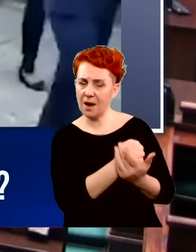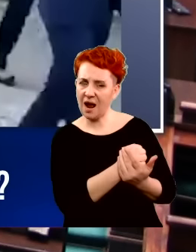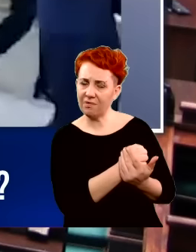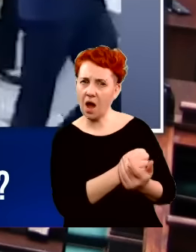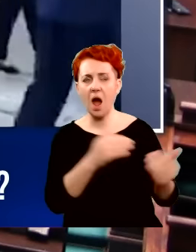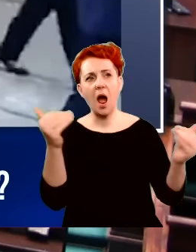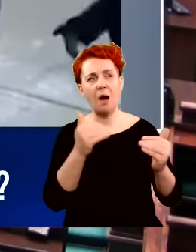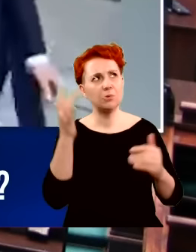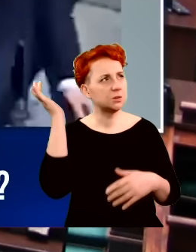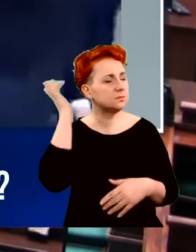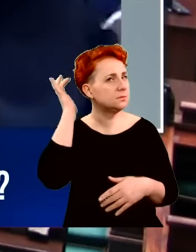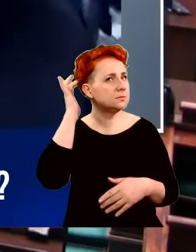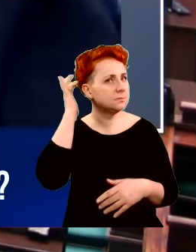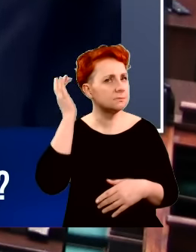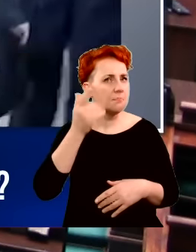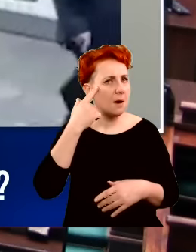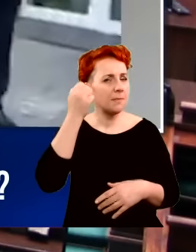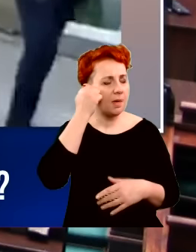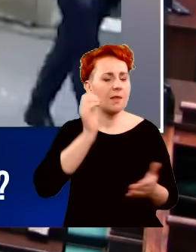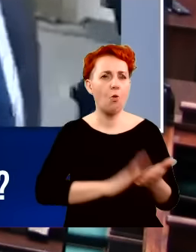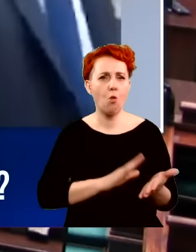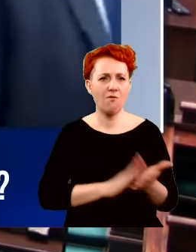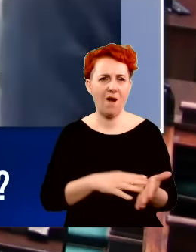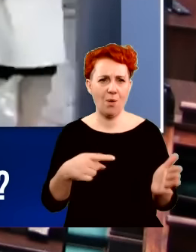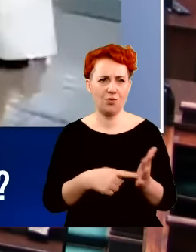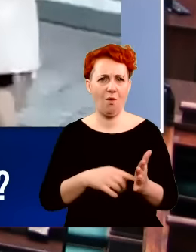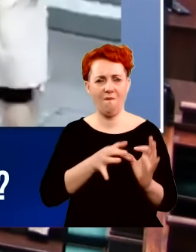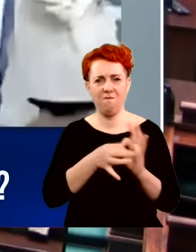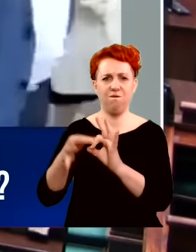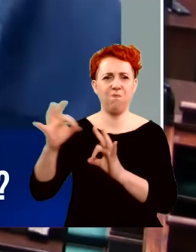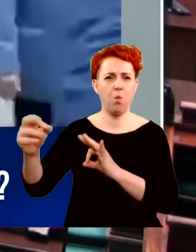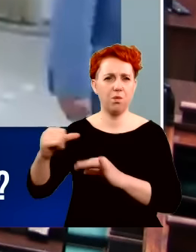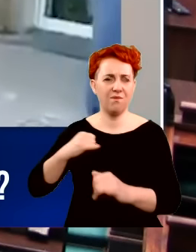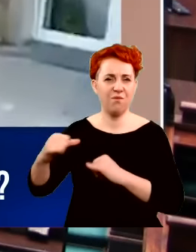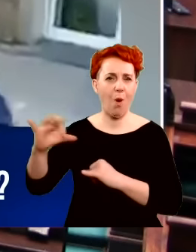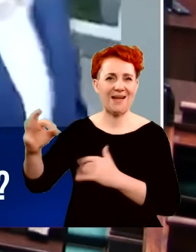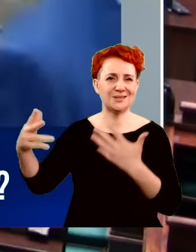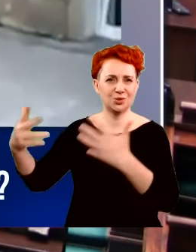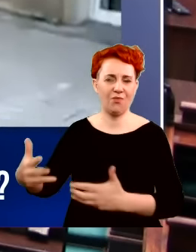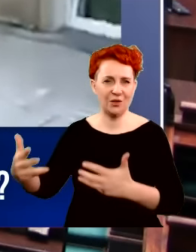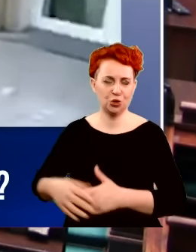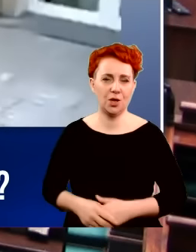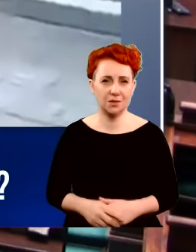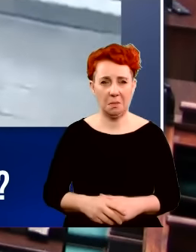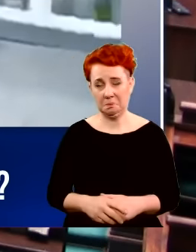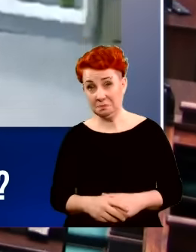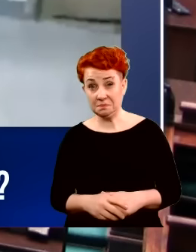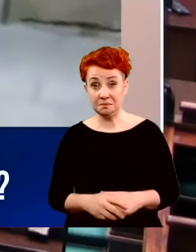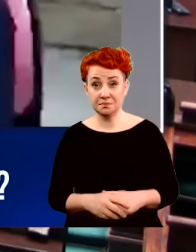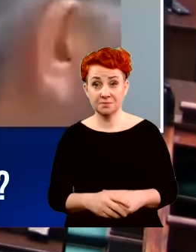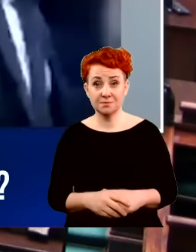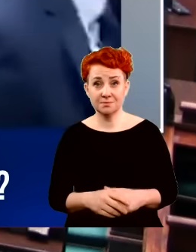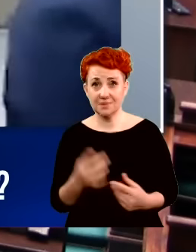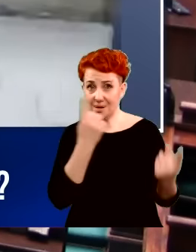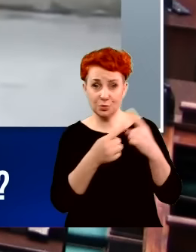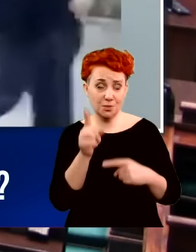tyłu głowy będzie miał uchwałę władz państwa stowarzyszenia nie uważa Pan że to jest pewien No co najmniej